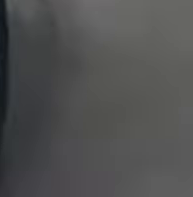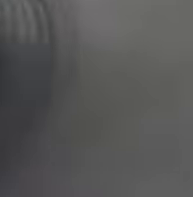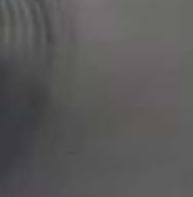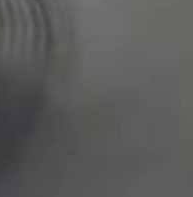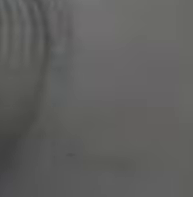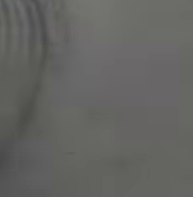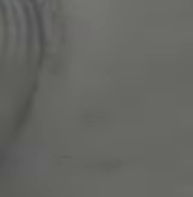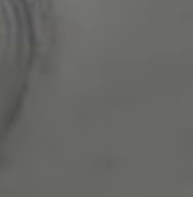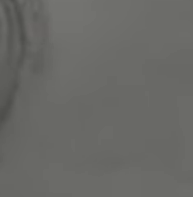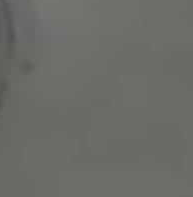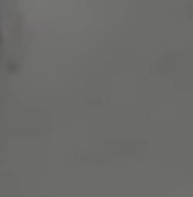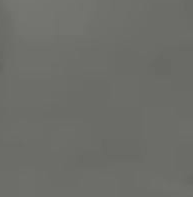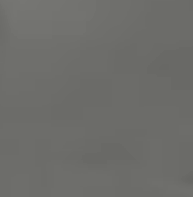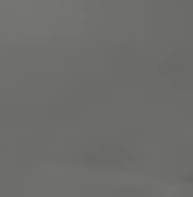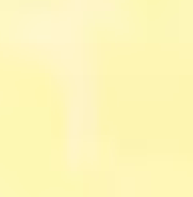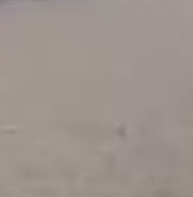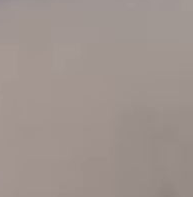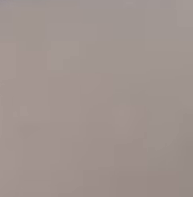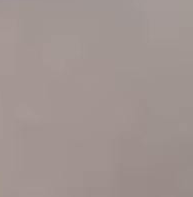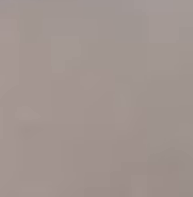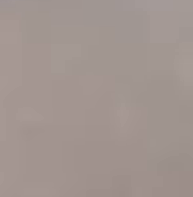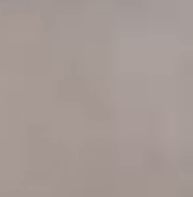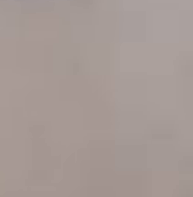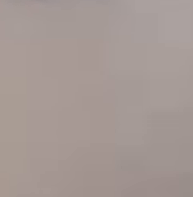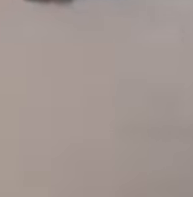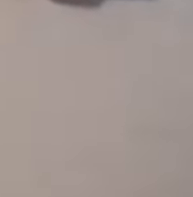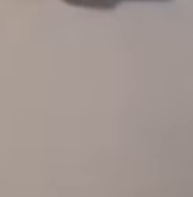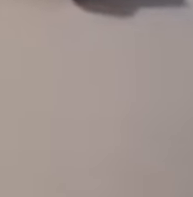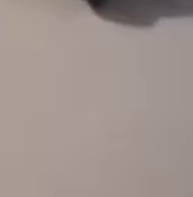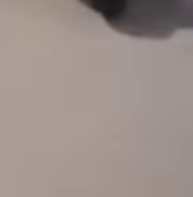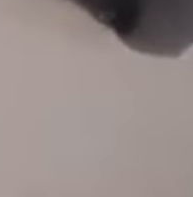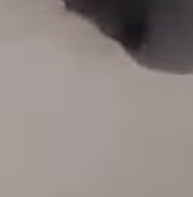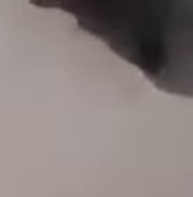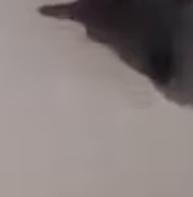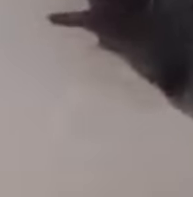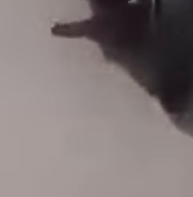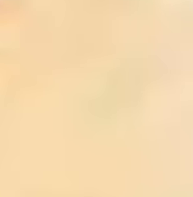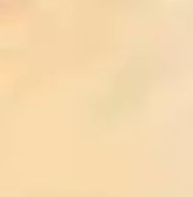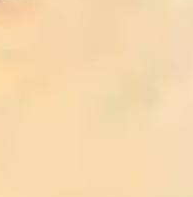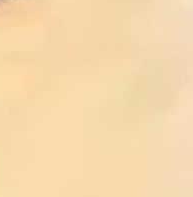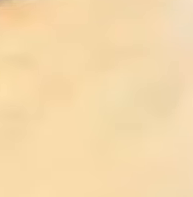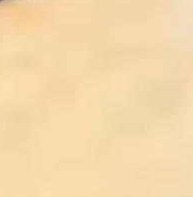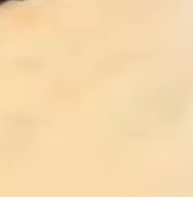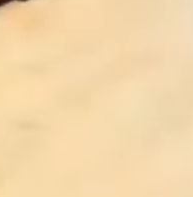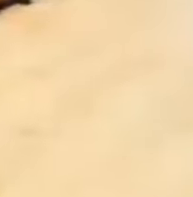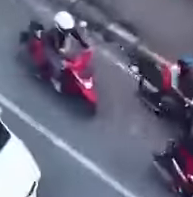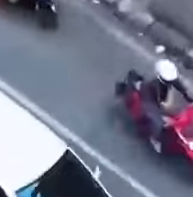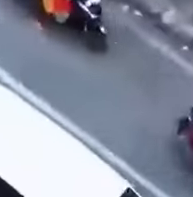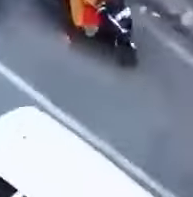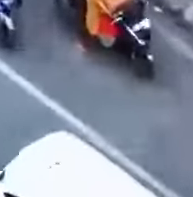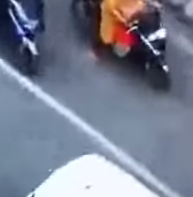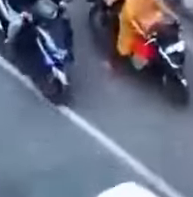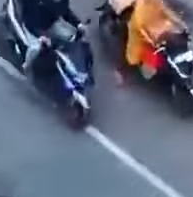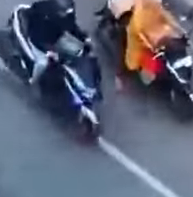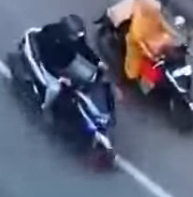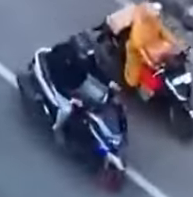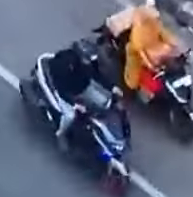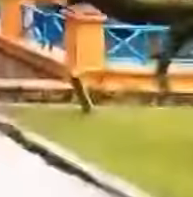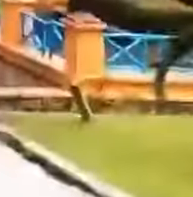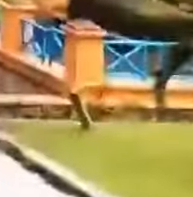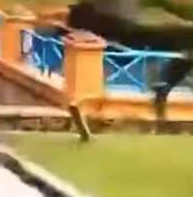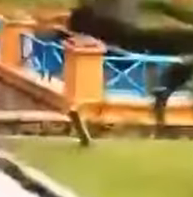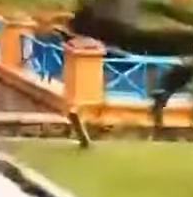Umum Provinsi Jawa Barat sebagai inisiatif untuk menjangkau masyarakat di 27 kabupaten dan kota di